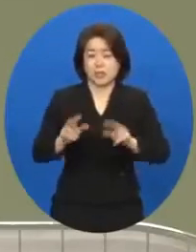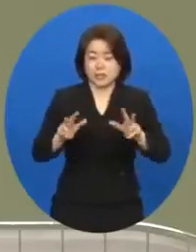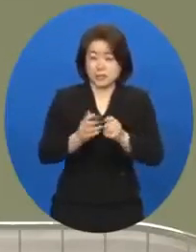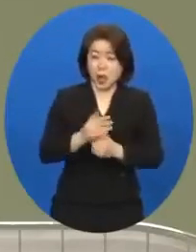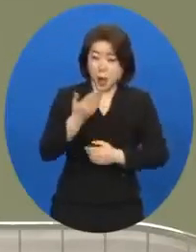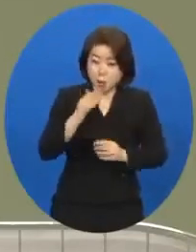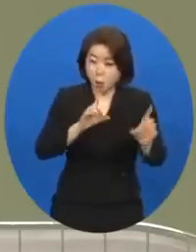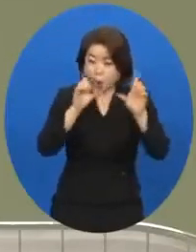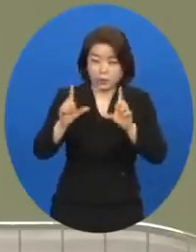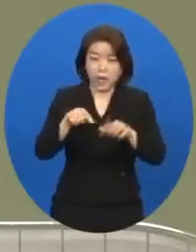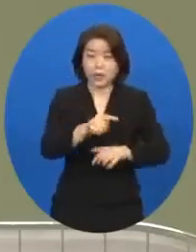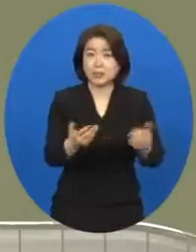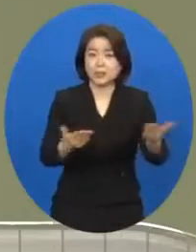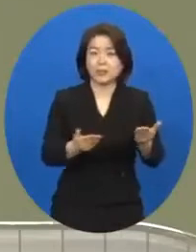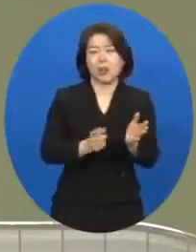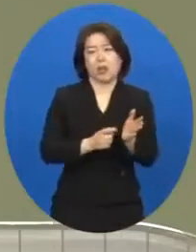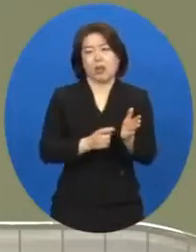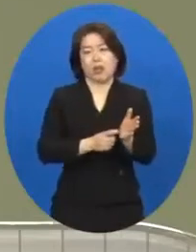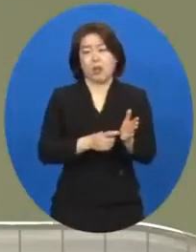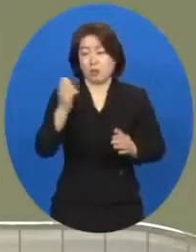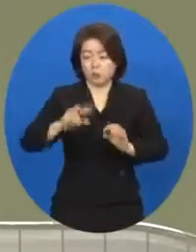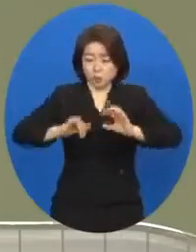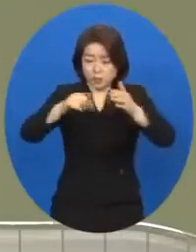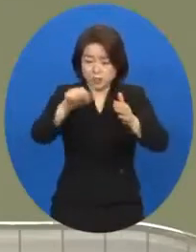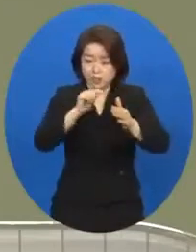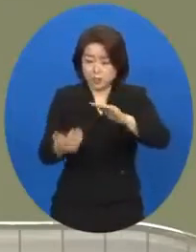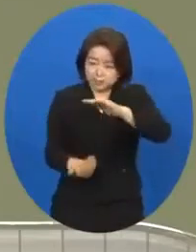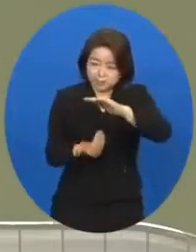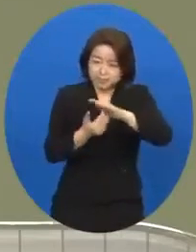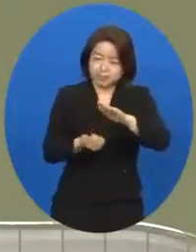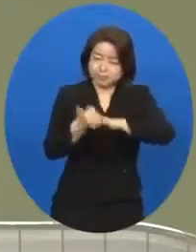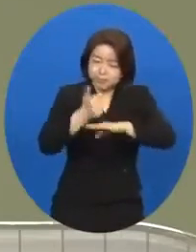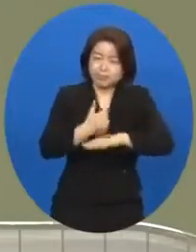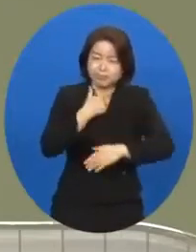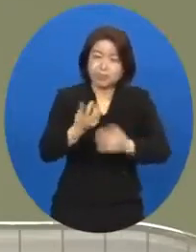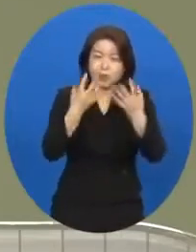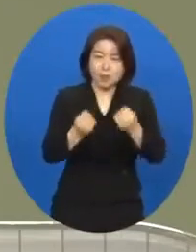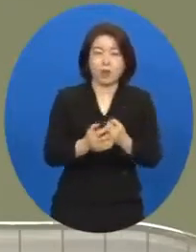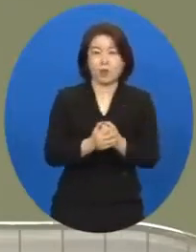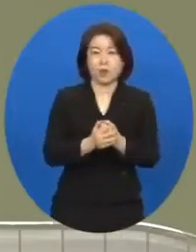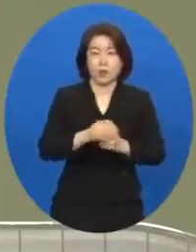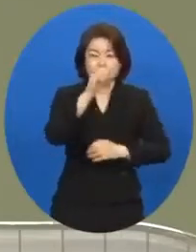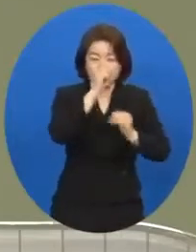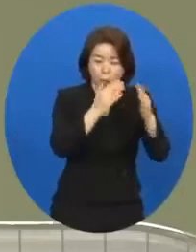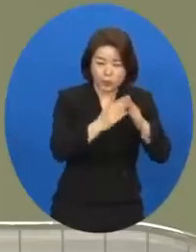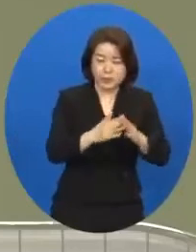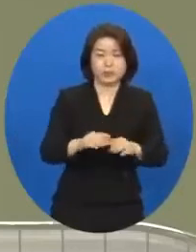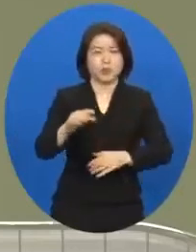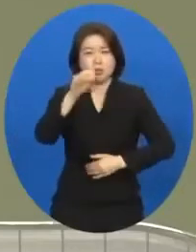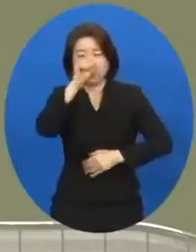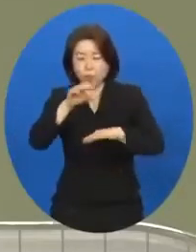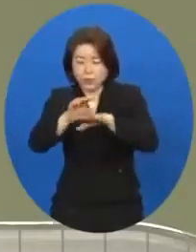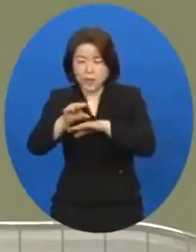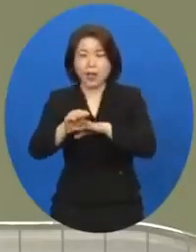급하고 그리고 세상에서 이루고 싶은 것이 많고 좋은 집도 얻고 싶고 좋은 차도